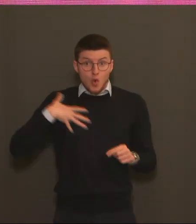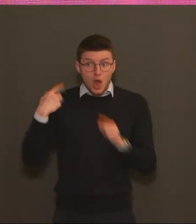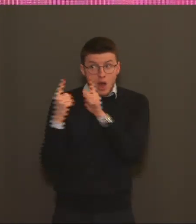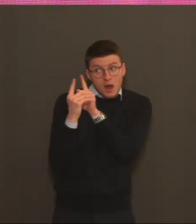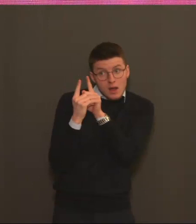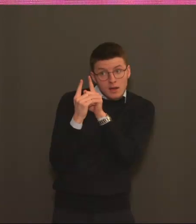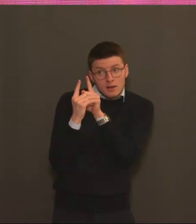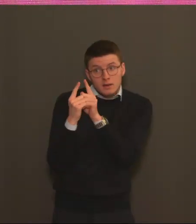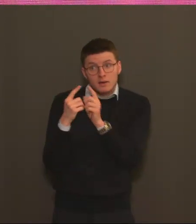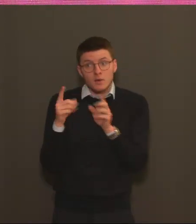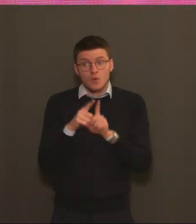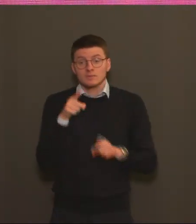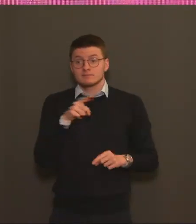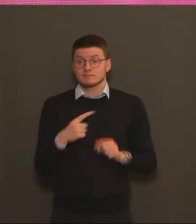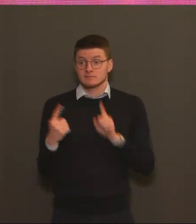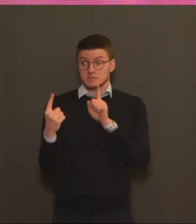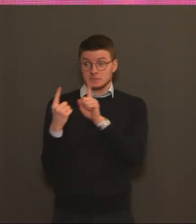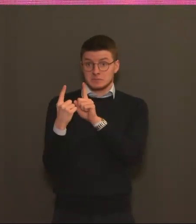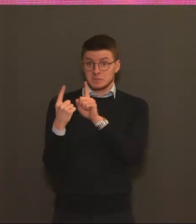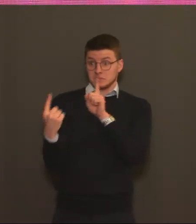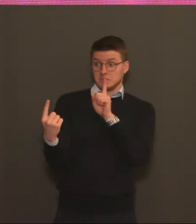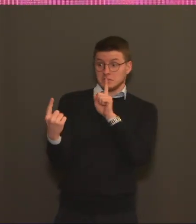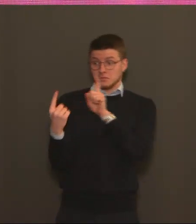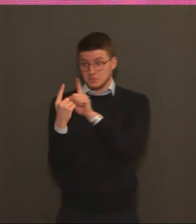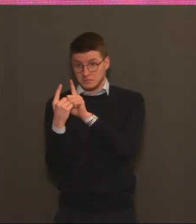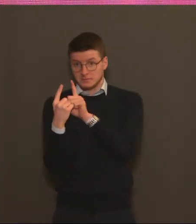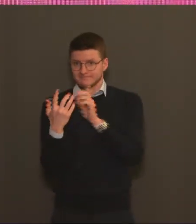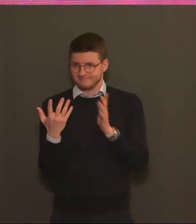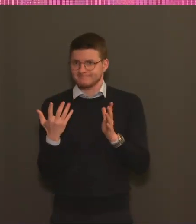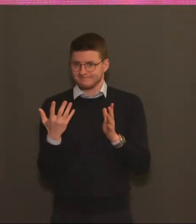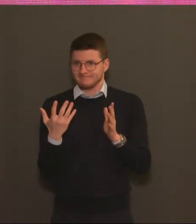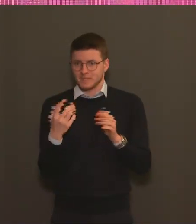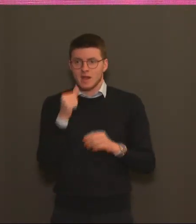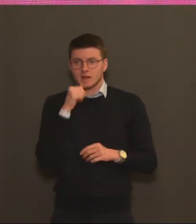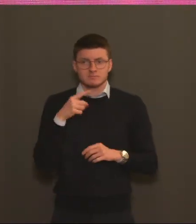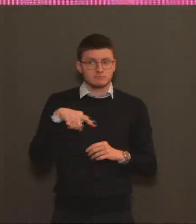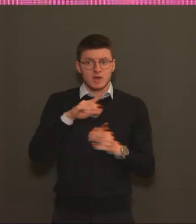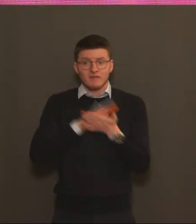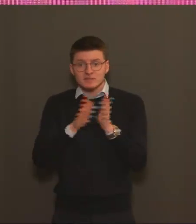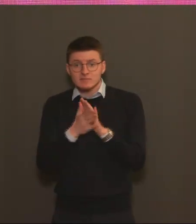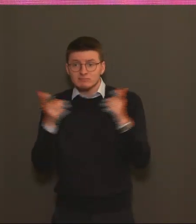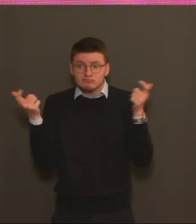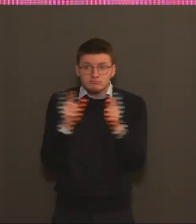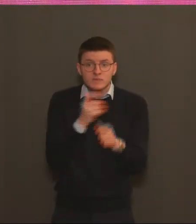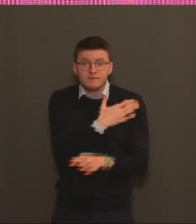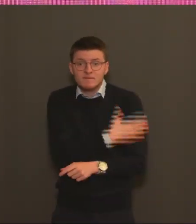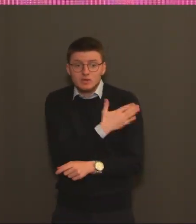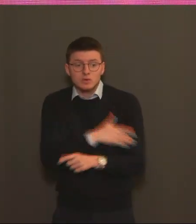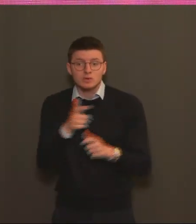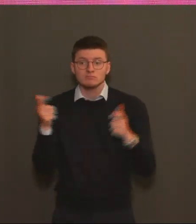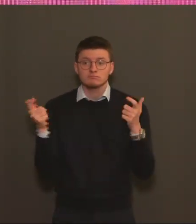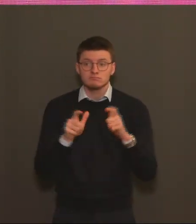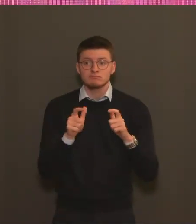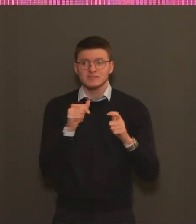Als u buiten afspreekt met vrienden, doe dat dan in beperkte kring en vermijd drukke plaatsen, zodat